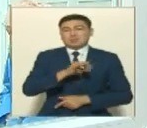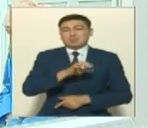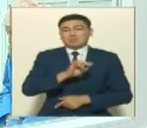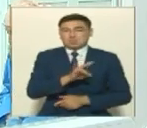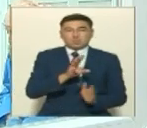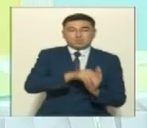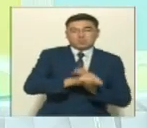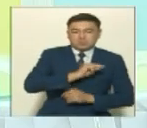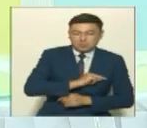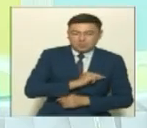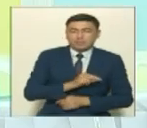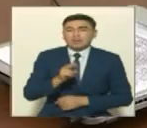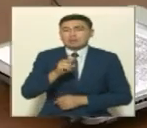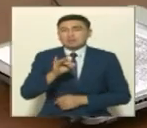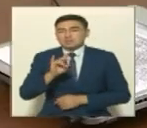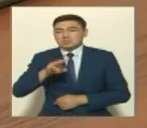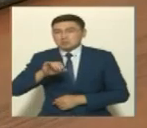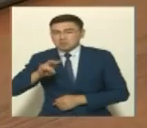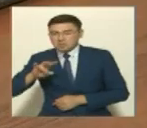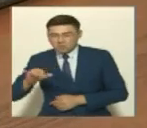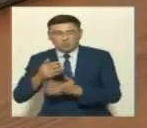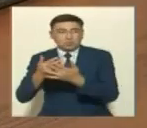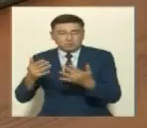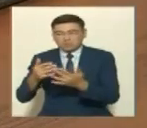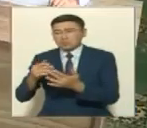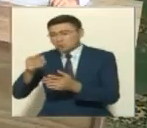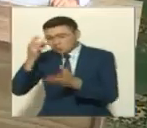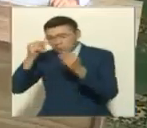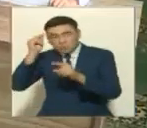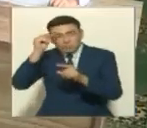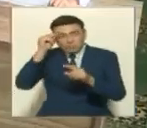исламтану, дінтану, теолог мамандығын меңгергендердің мемлекеттік мекемелерде